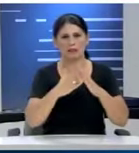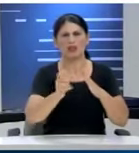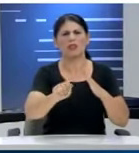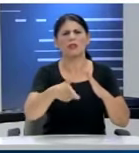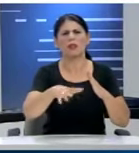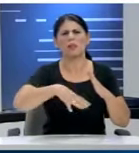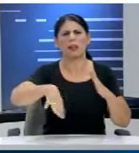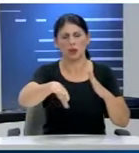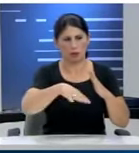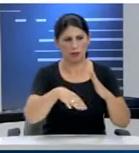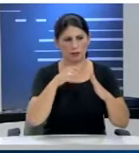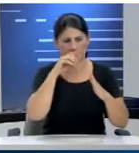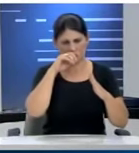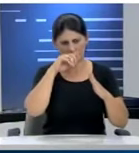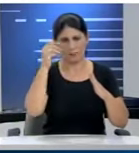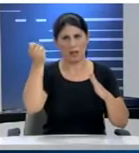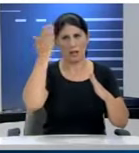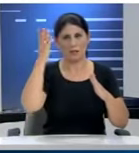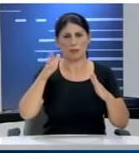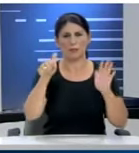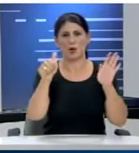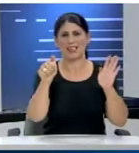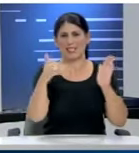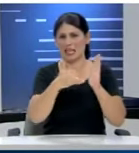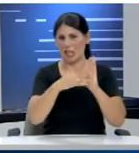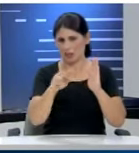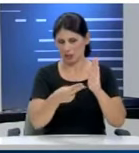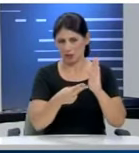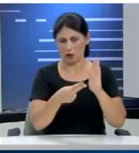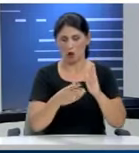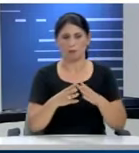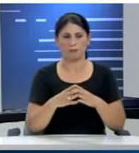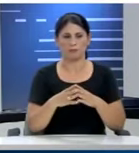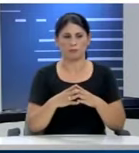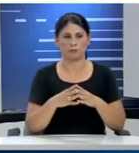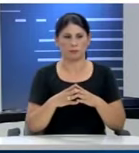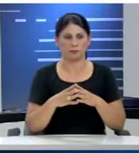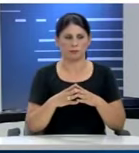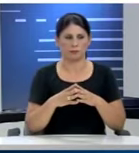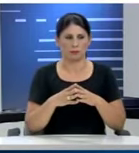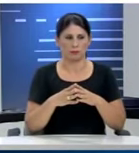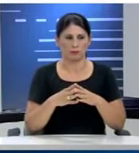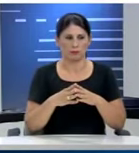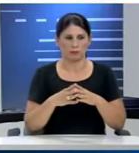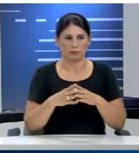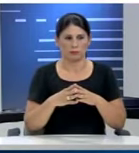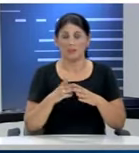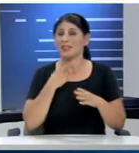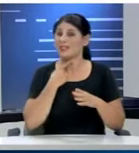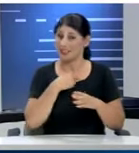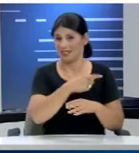γειτονιά, αξίας παραδείγματος χάρη 60.000 ευρώ, σας αρέσει και η